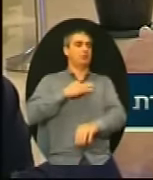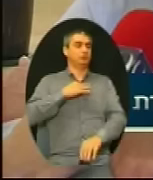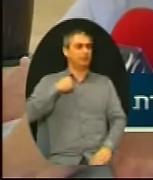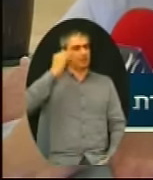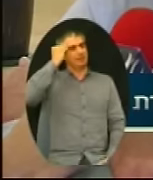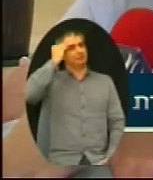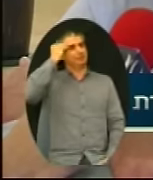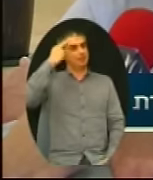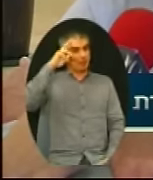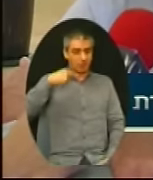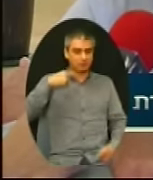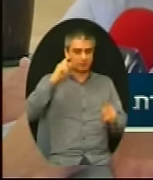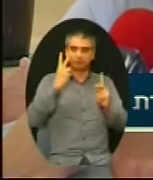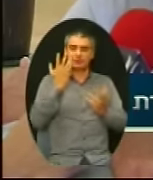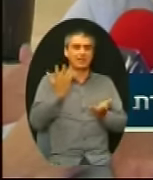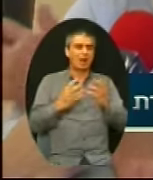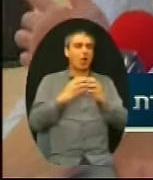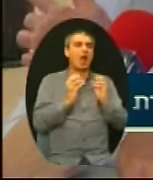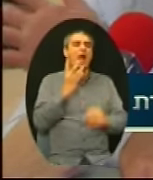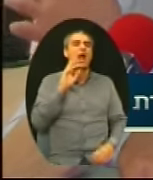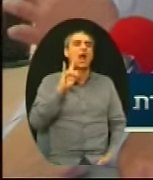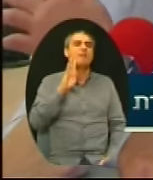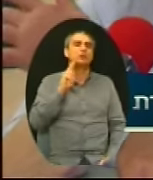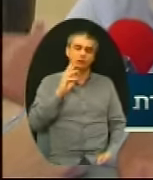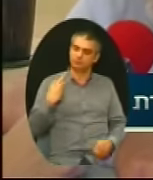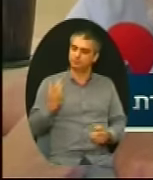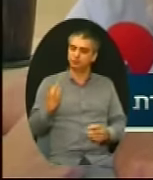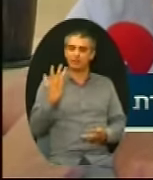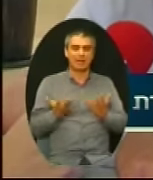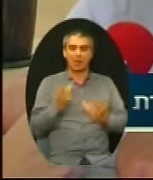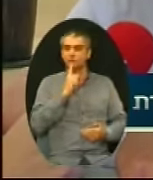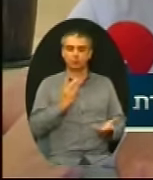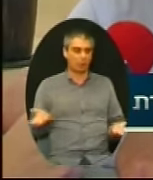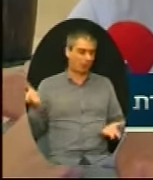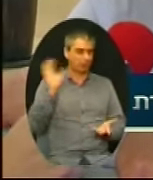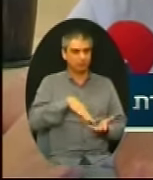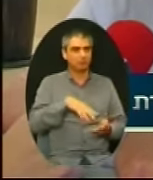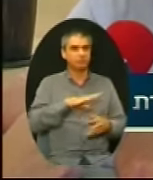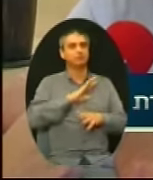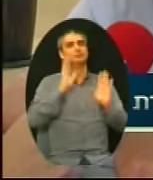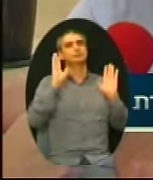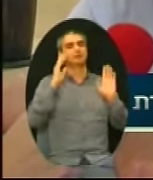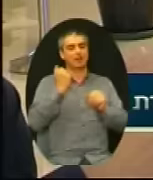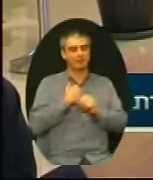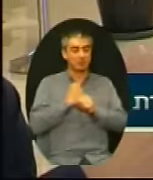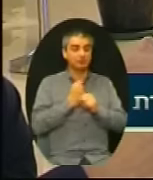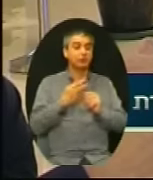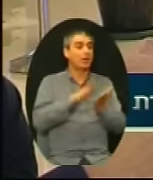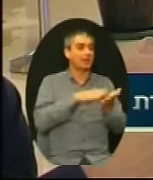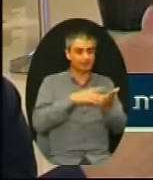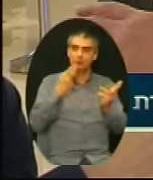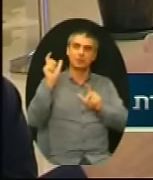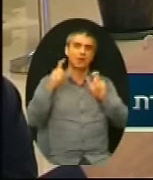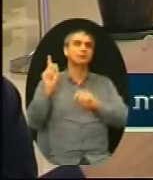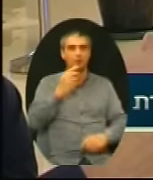נזכרתי ברעיון הזה, נתקעתי עם 2 קילו חבושים, שמתי 2 קילו סוכר, והכל היסטוריה, ומאז אני עושה יותר ריבה מה